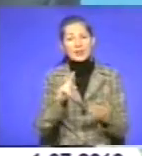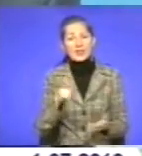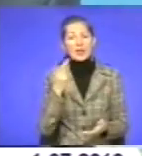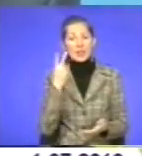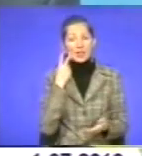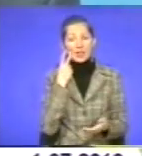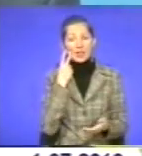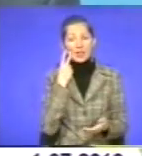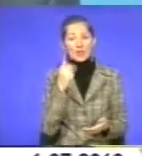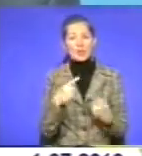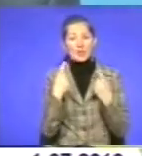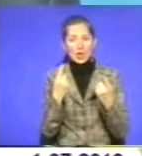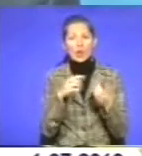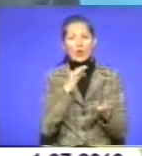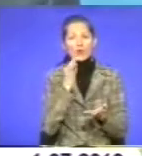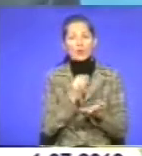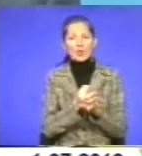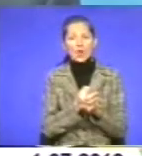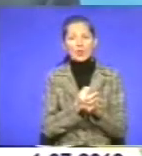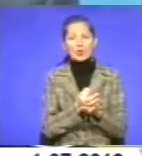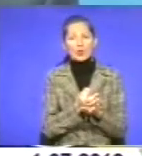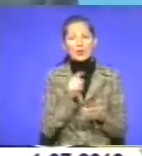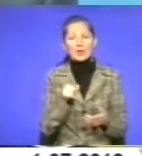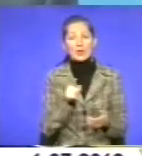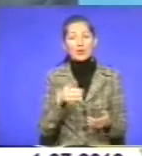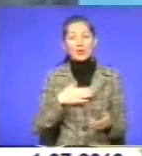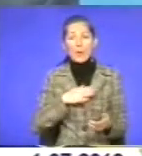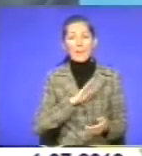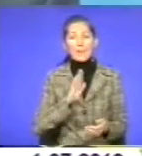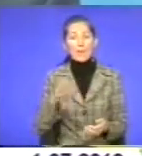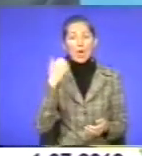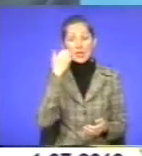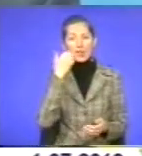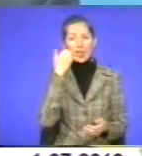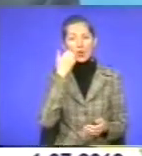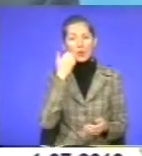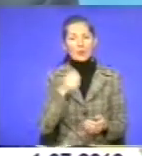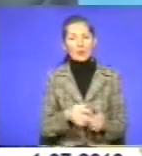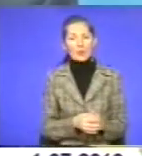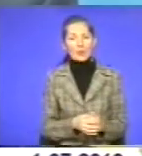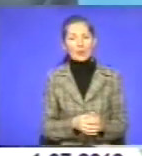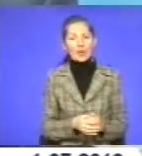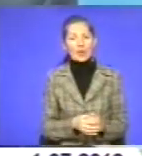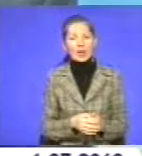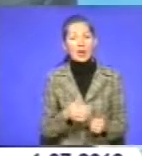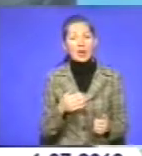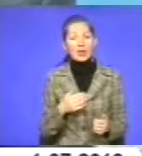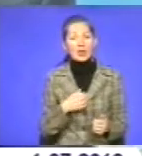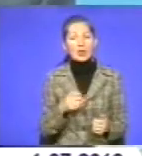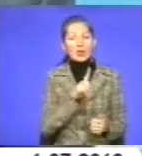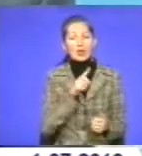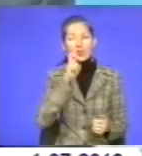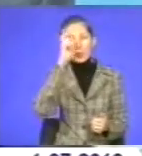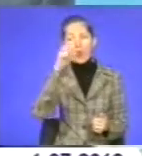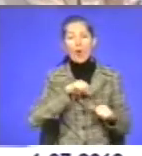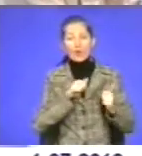ну, з великою відповідальністю, з тим, щоб нам було не стидно. Я ще запрошую з Богом в серці